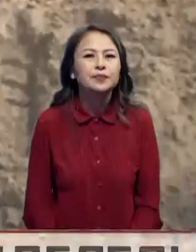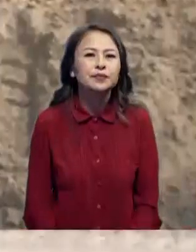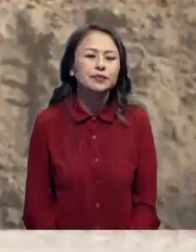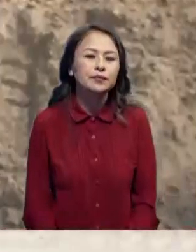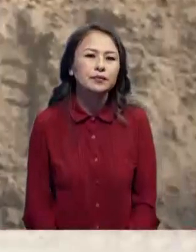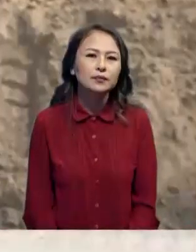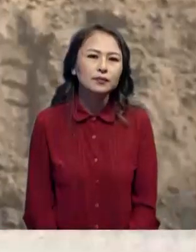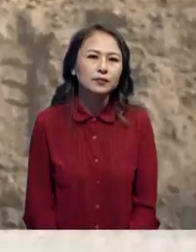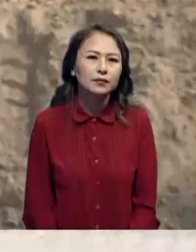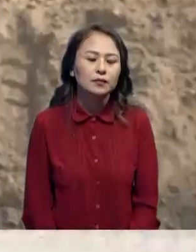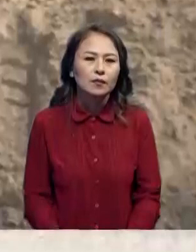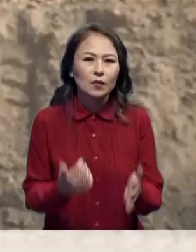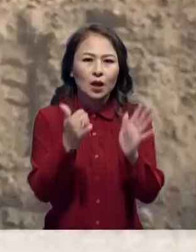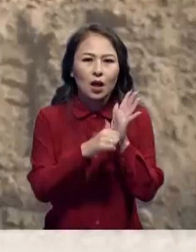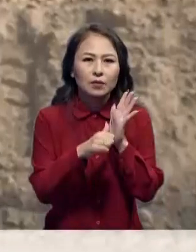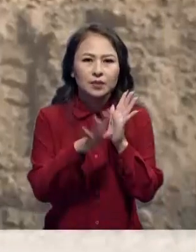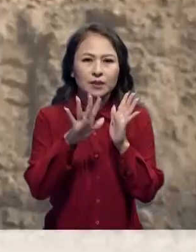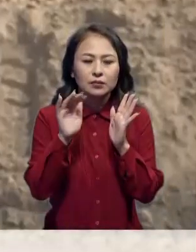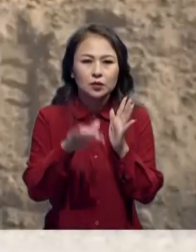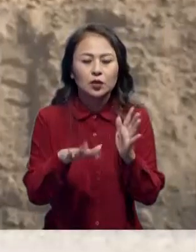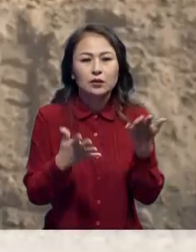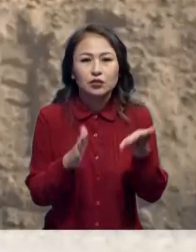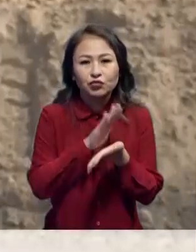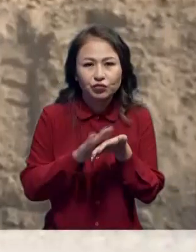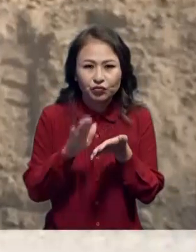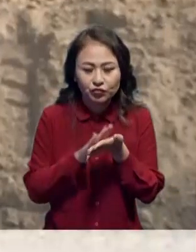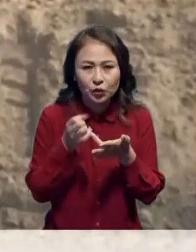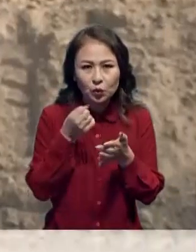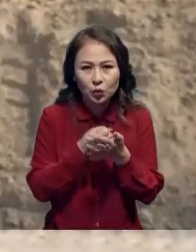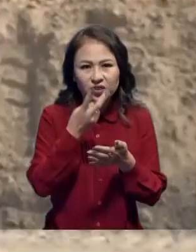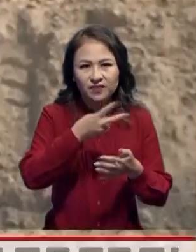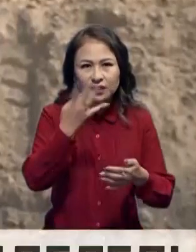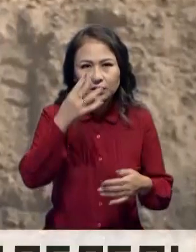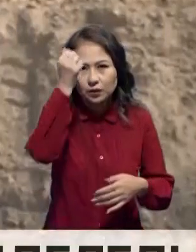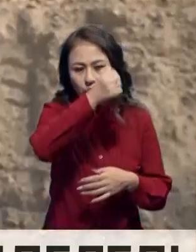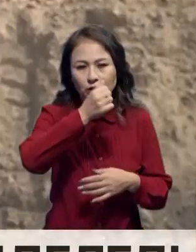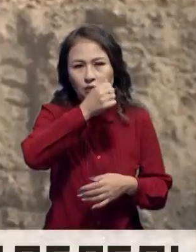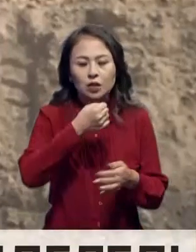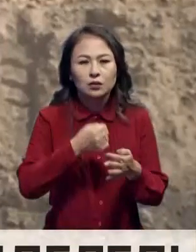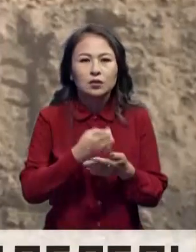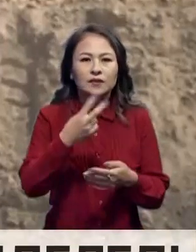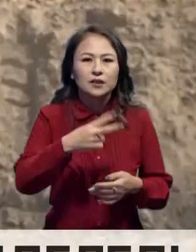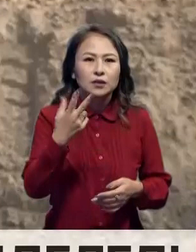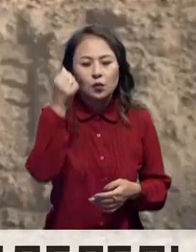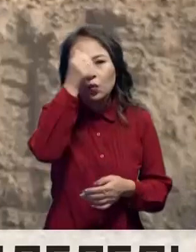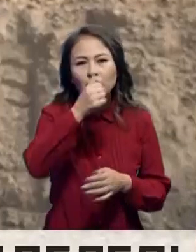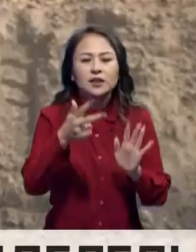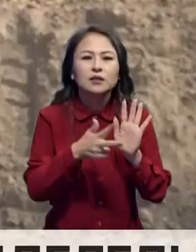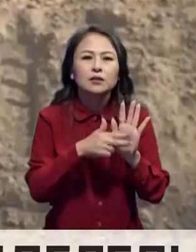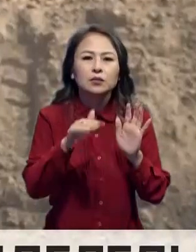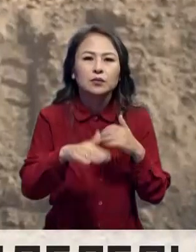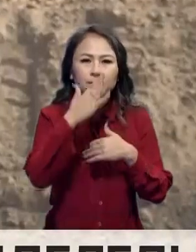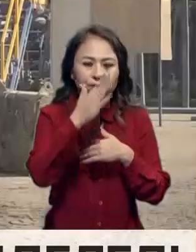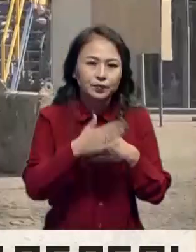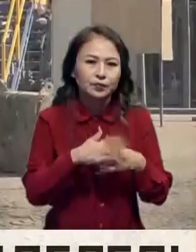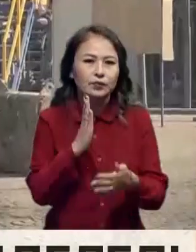бойынша 1 миллион 65 мың тонна тазалау керек болатын болса 24 аяғына дейін. Соны осы жылдың 23 жылдың аяғына дейін 800 мың тоннадай тазалаймыз